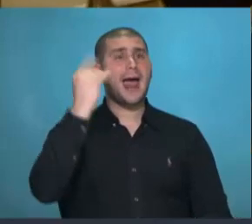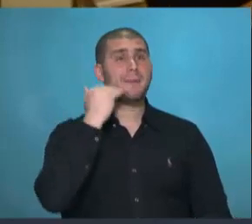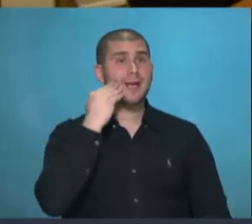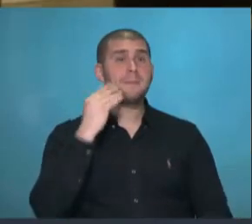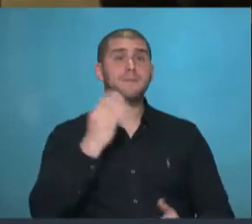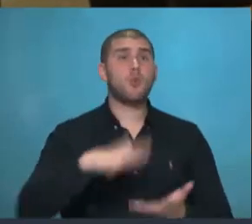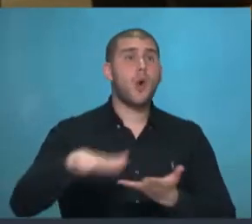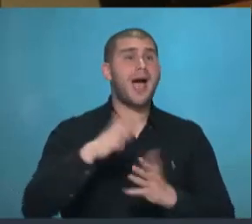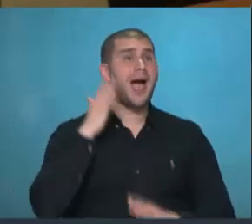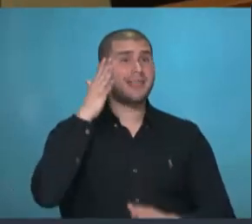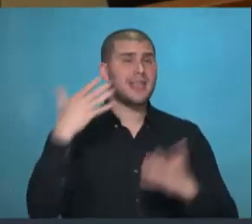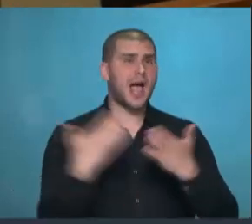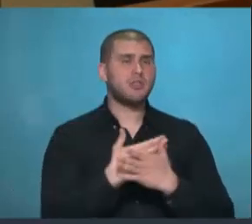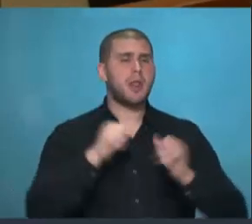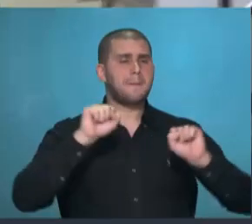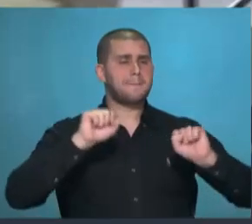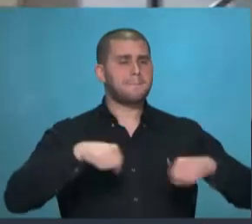חדשה למאבק השליטה העולמי.